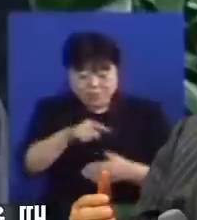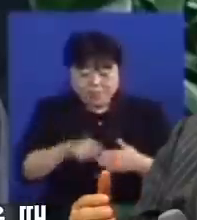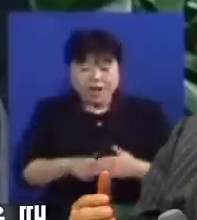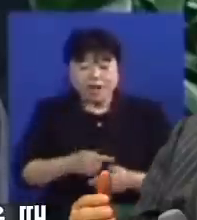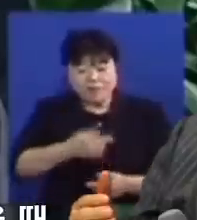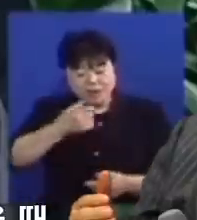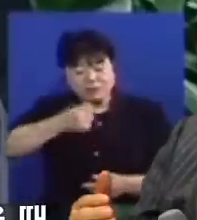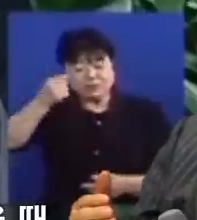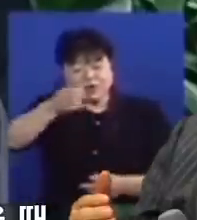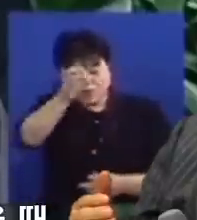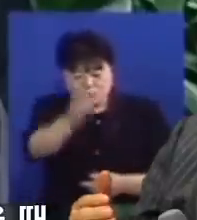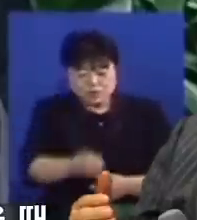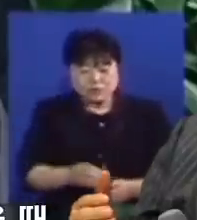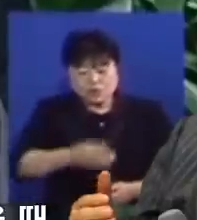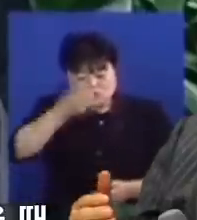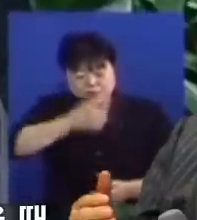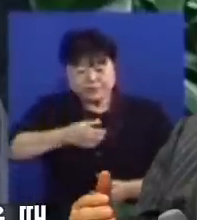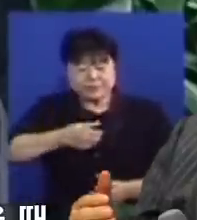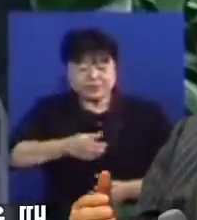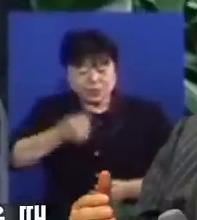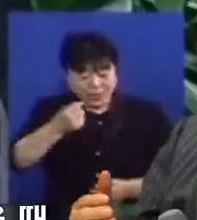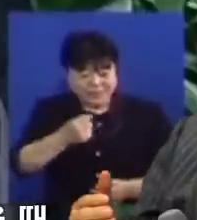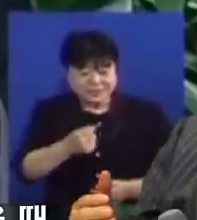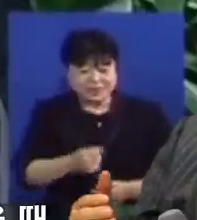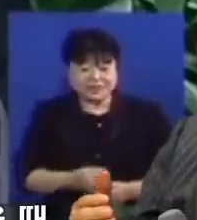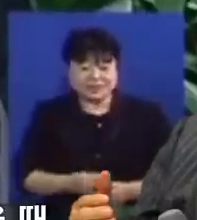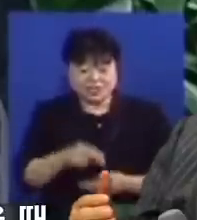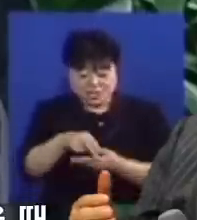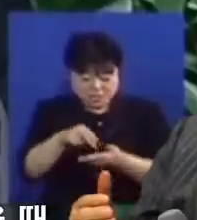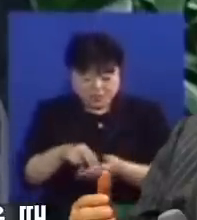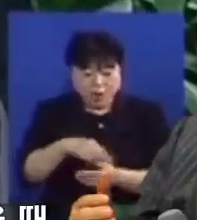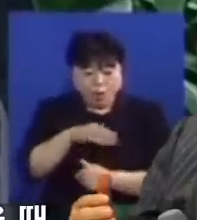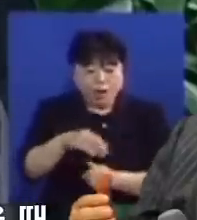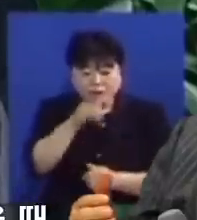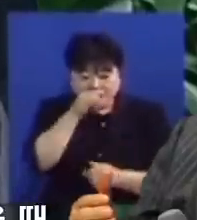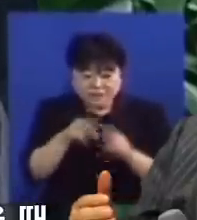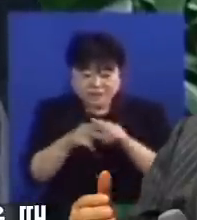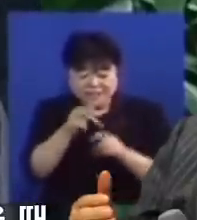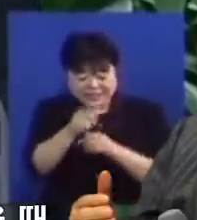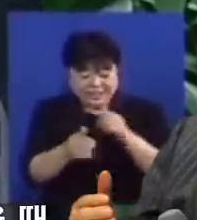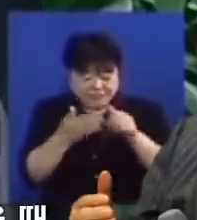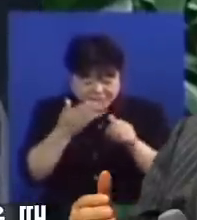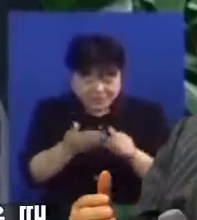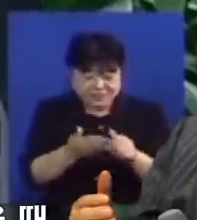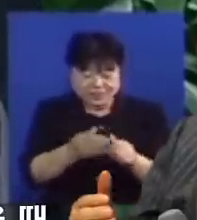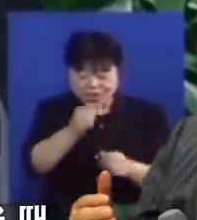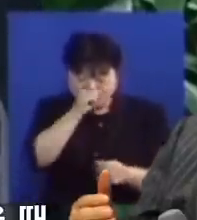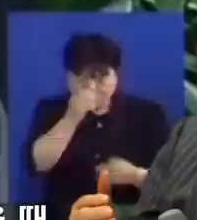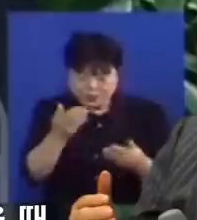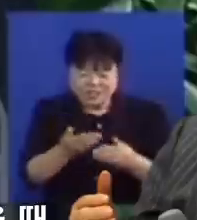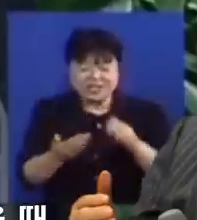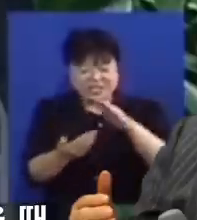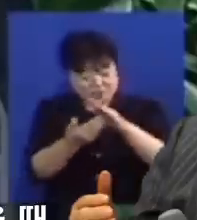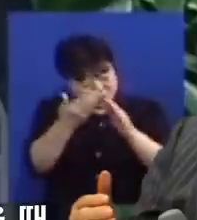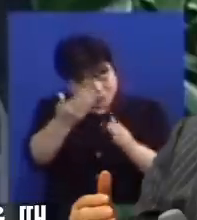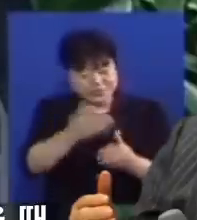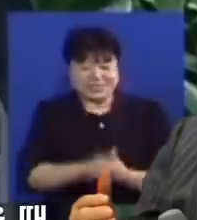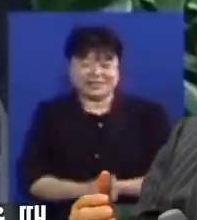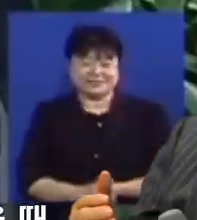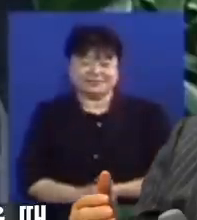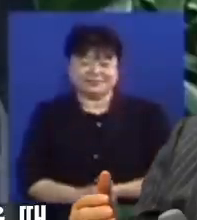있으면 이 꿈을 통하여 어떠한 형편과 환경에 있든지 하나님은 우리에게 좋은 일을 이루어 주시는